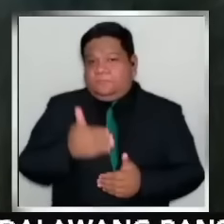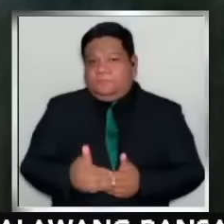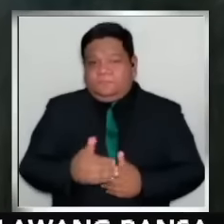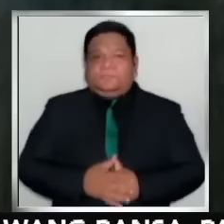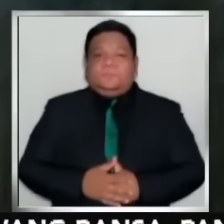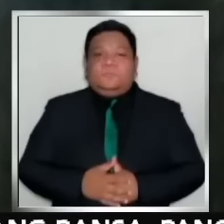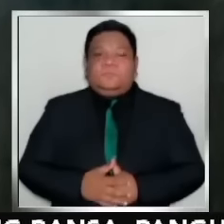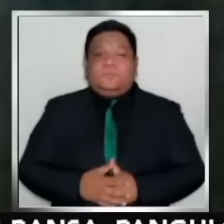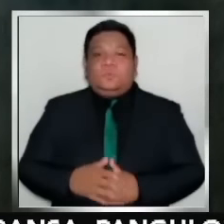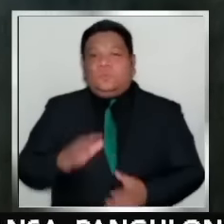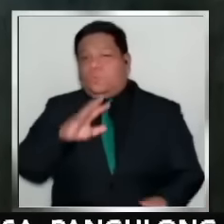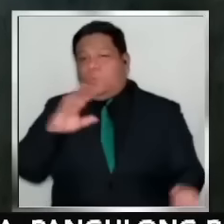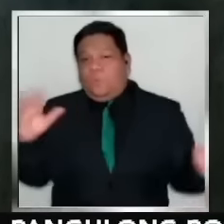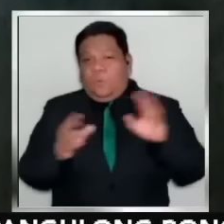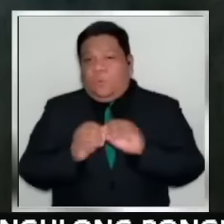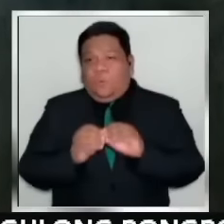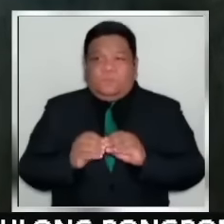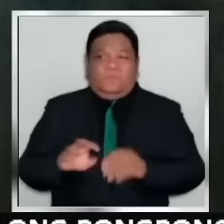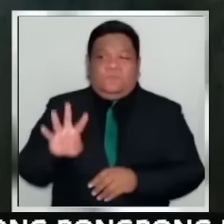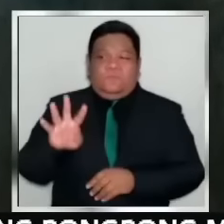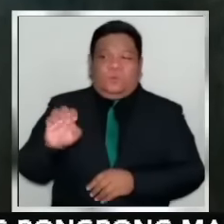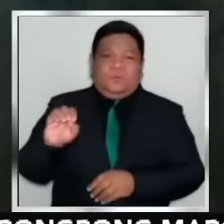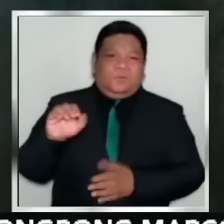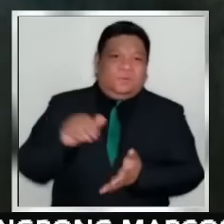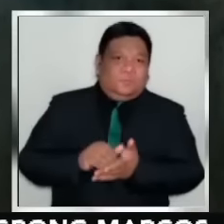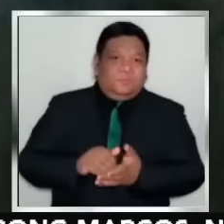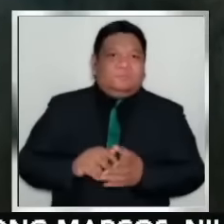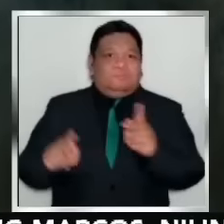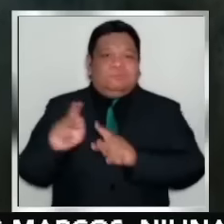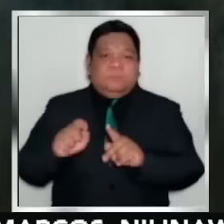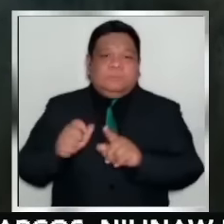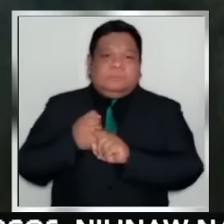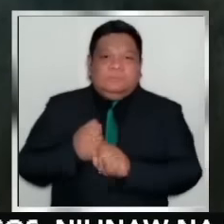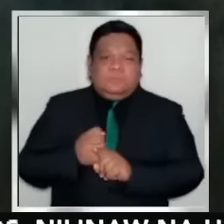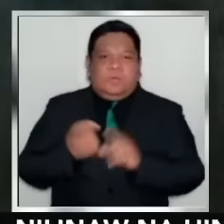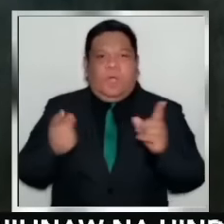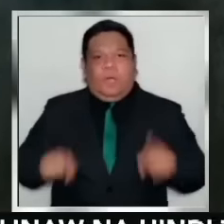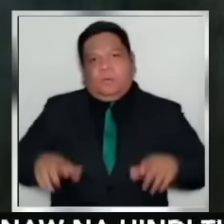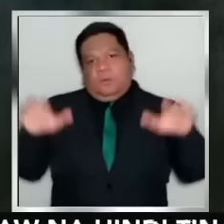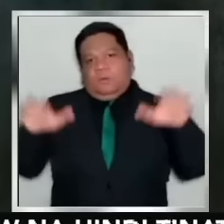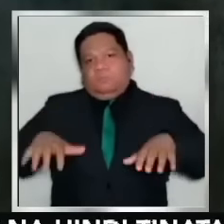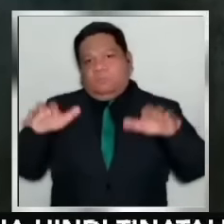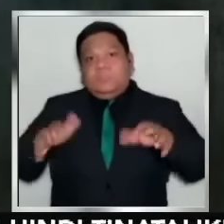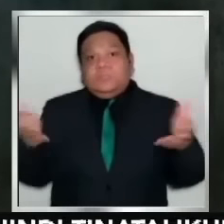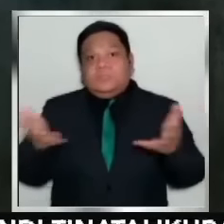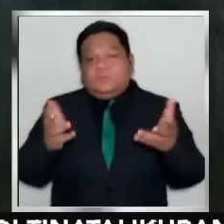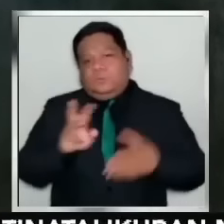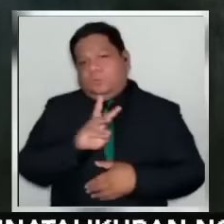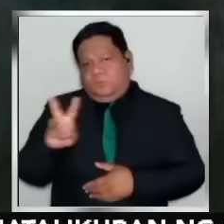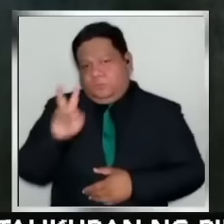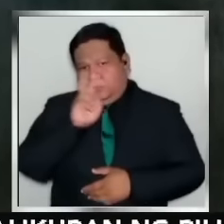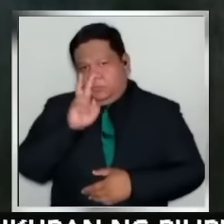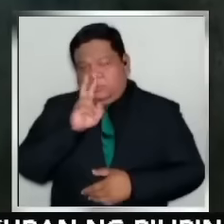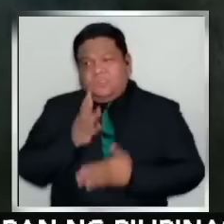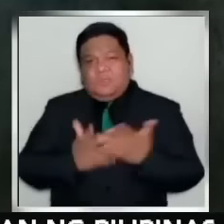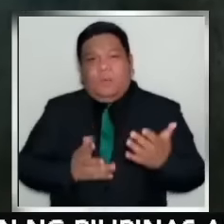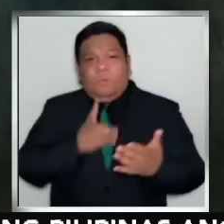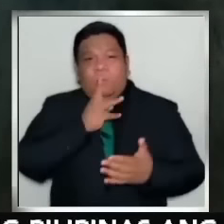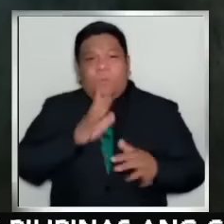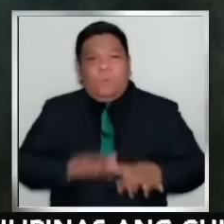apektado ng masungit na panahon sa Western Visayas. Sa ilang lugar, di pa rin humuhupa ang baha. Yan ang tinutukan ni Daryl